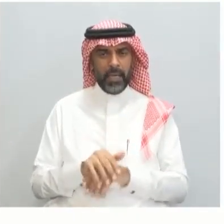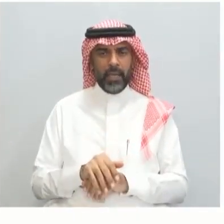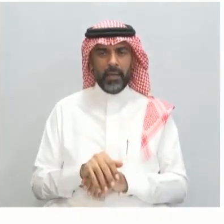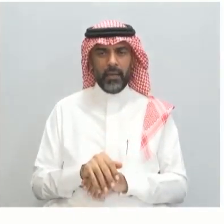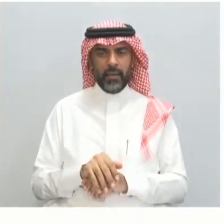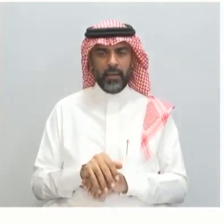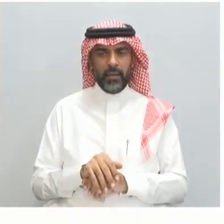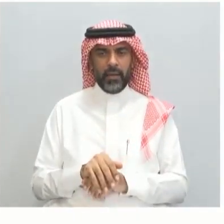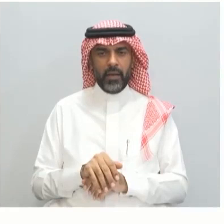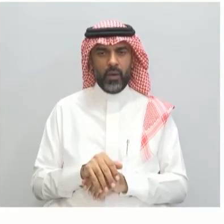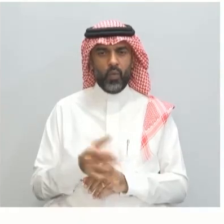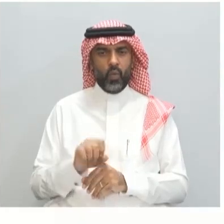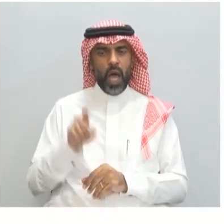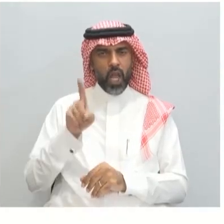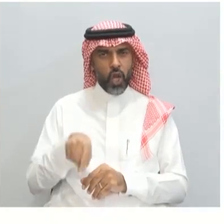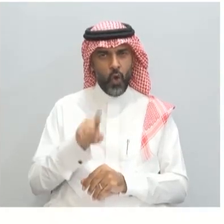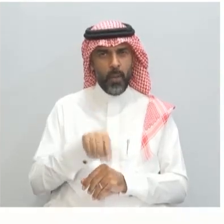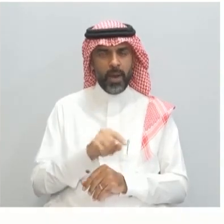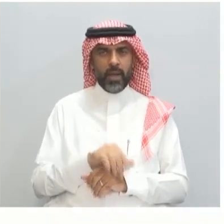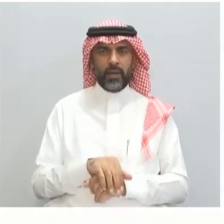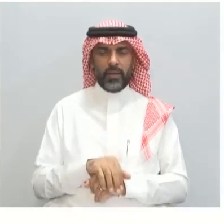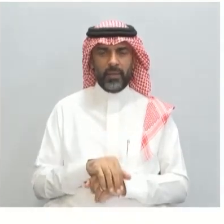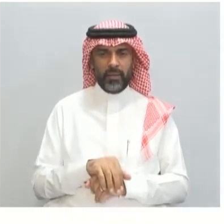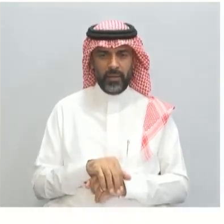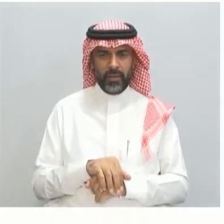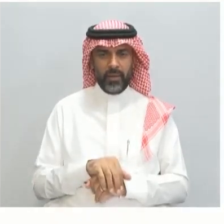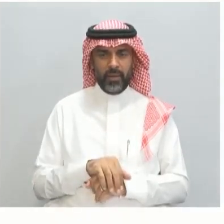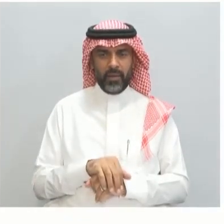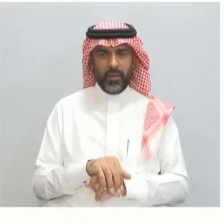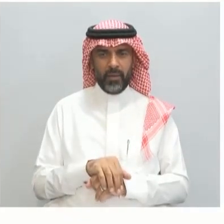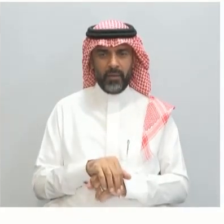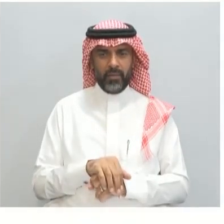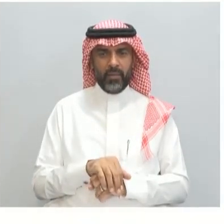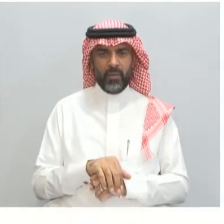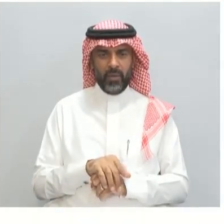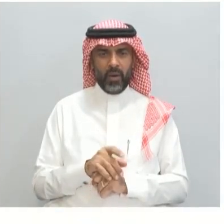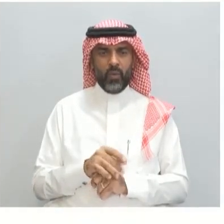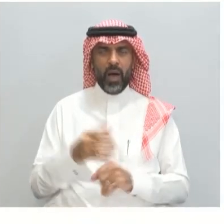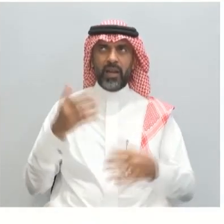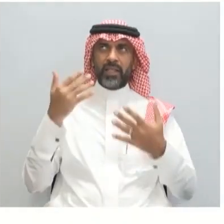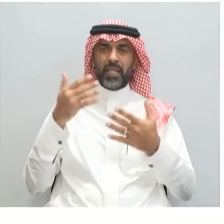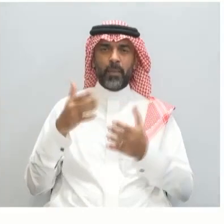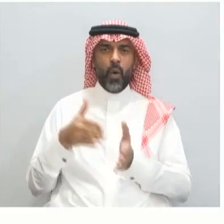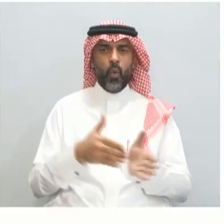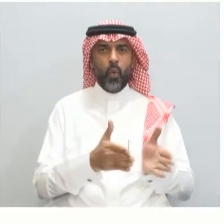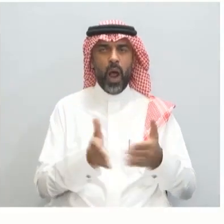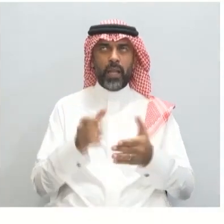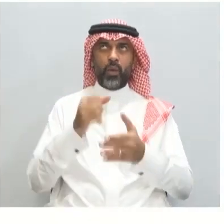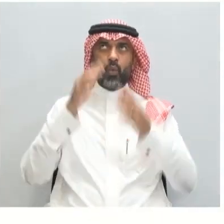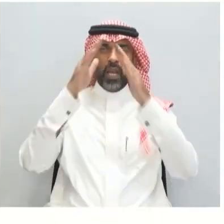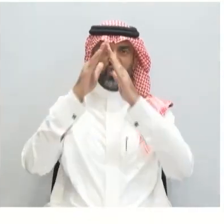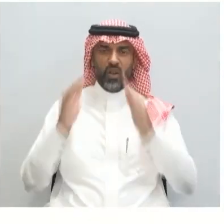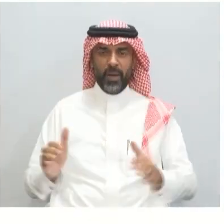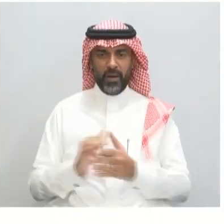محليه ورياح يوميه كنسيم البري ونسيم البحر ونسيم الوادي ونسيم